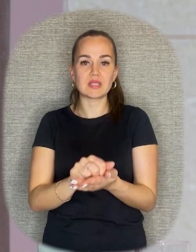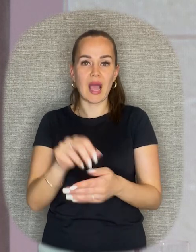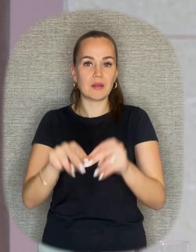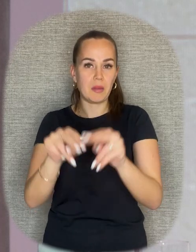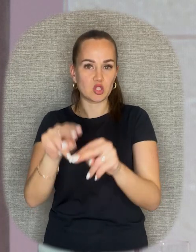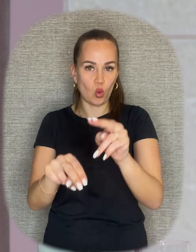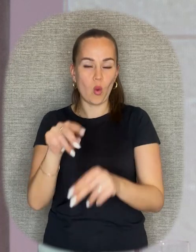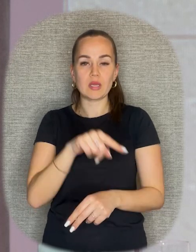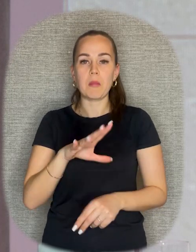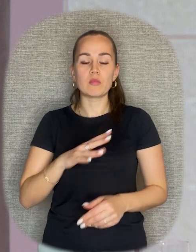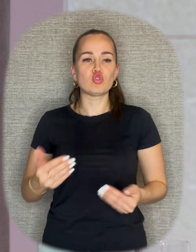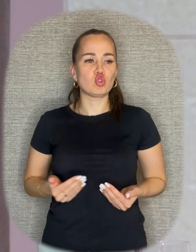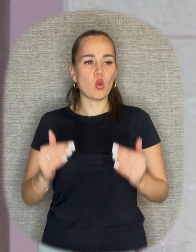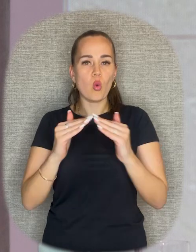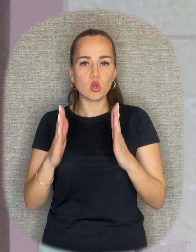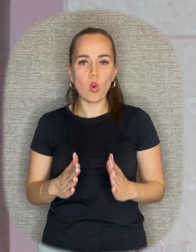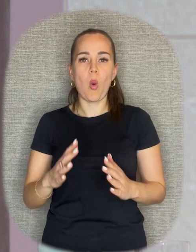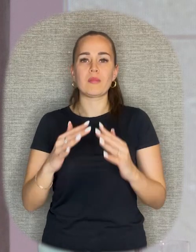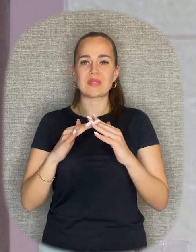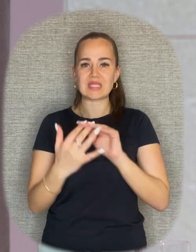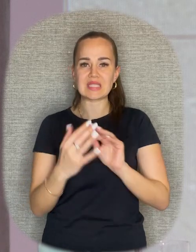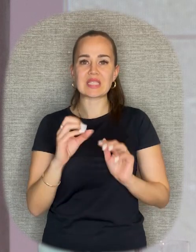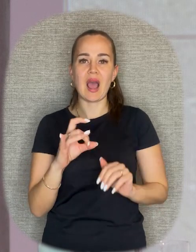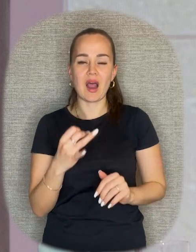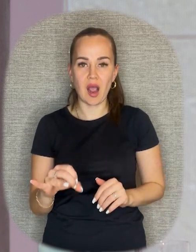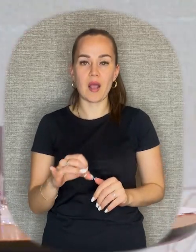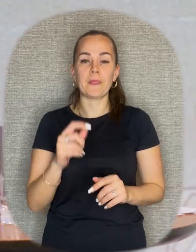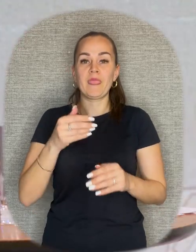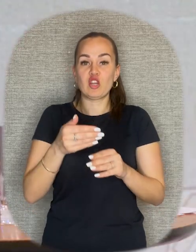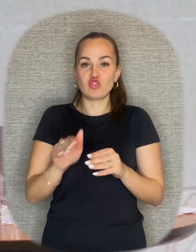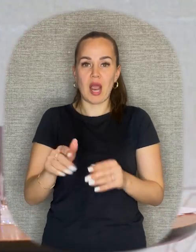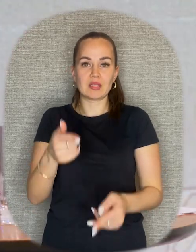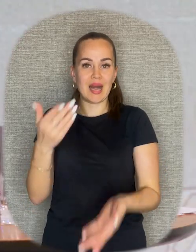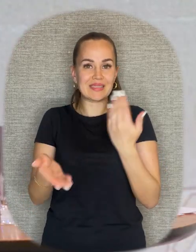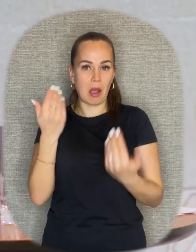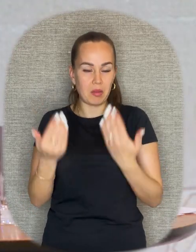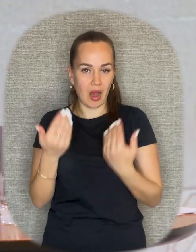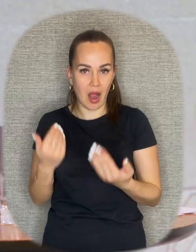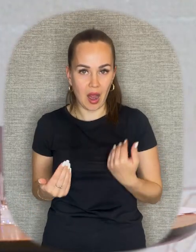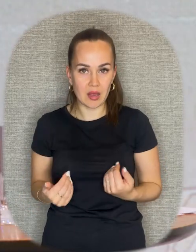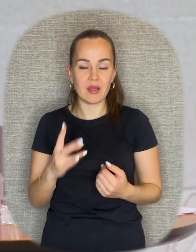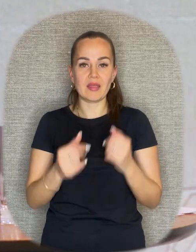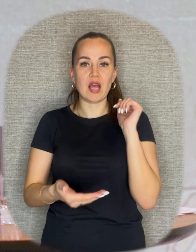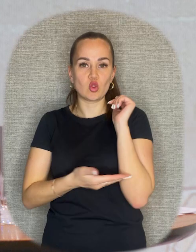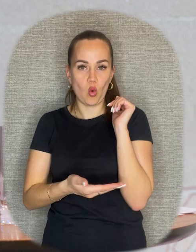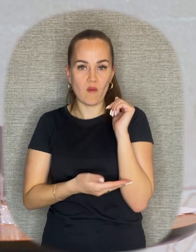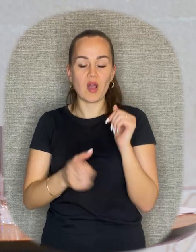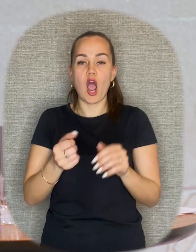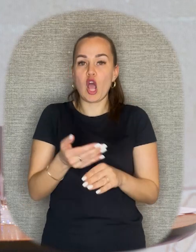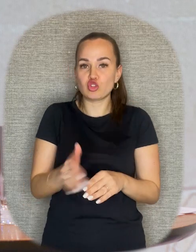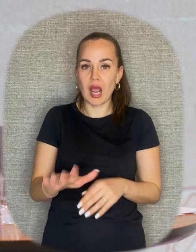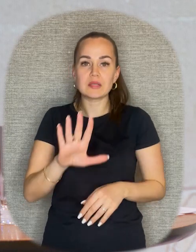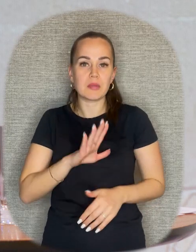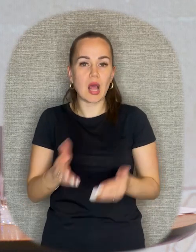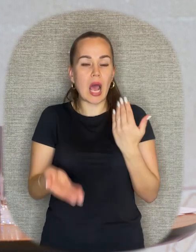до инженерной улицы А дальше вот э этот кусок был занят постройками там был жилой дом там были